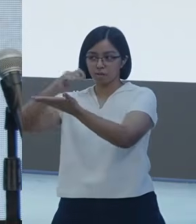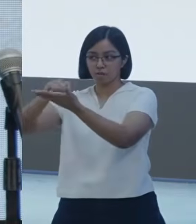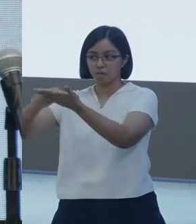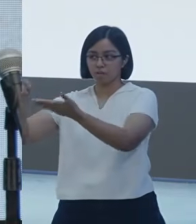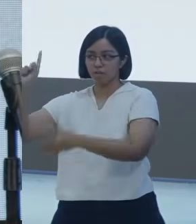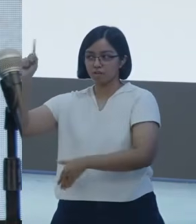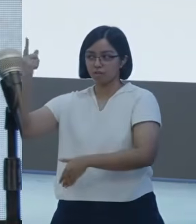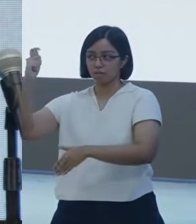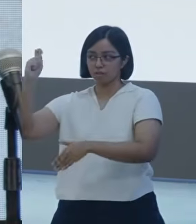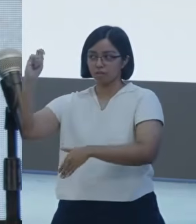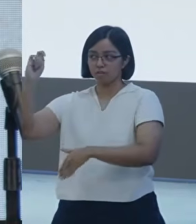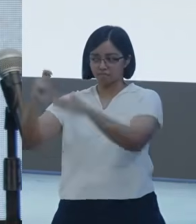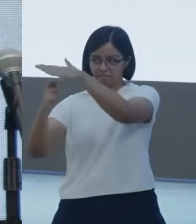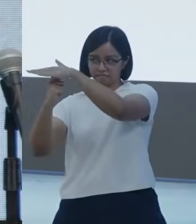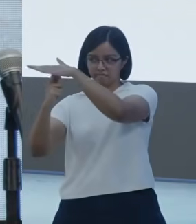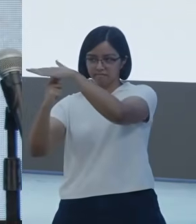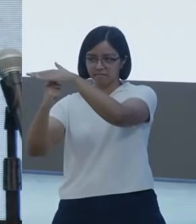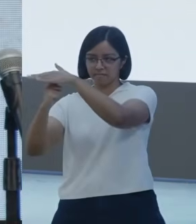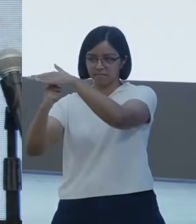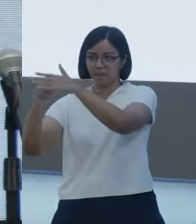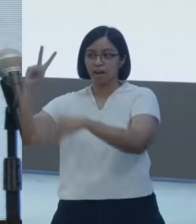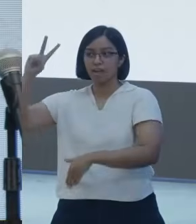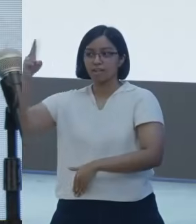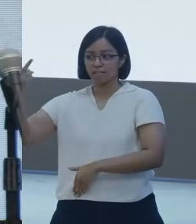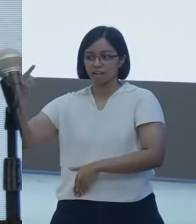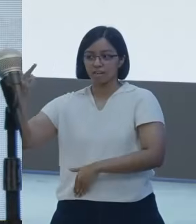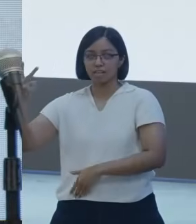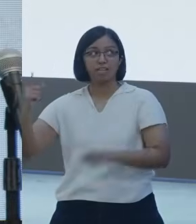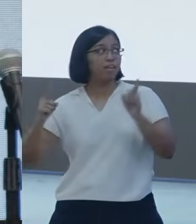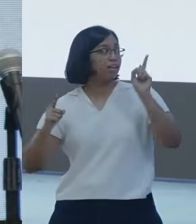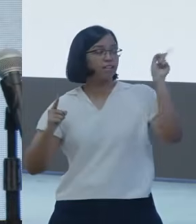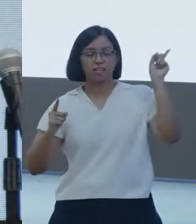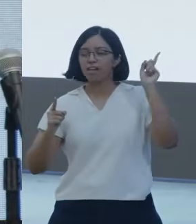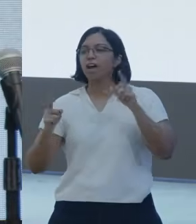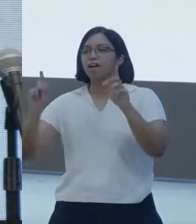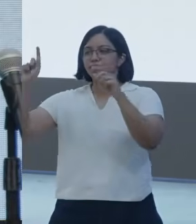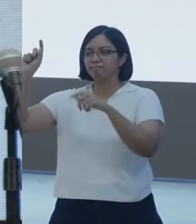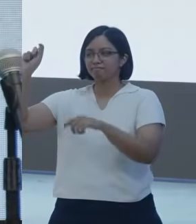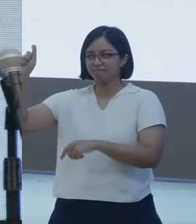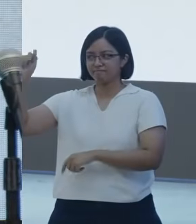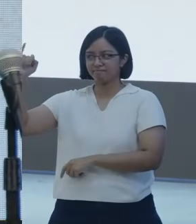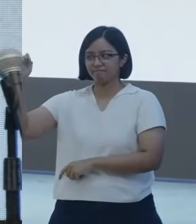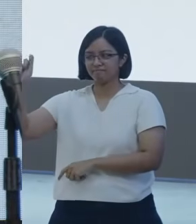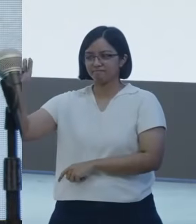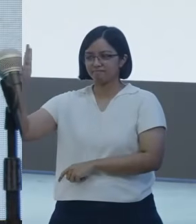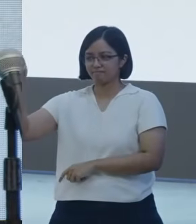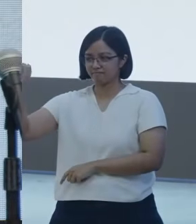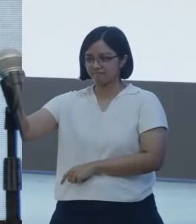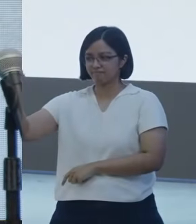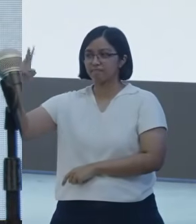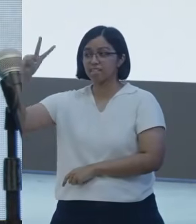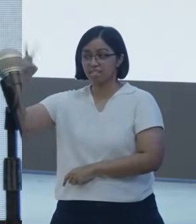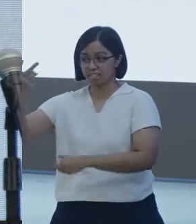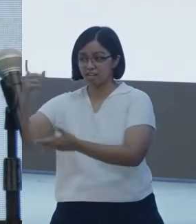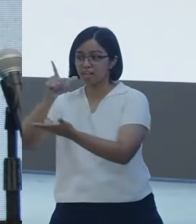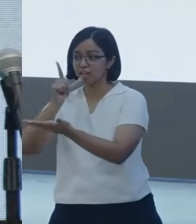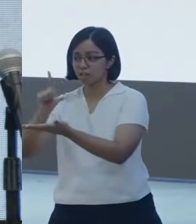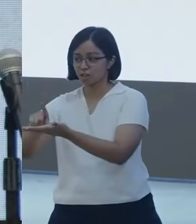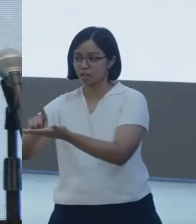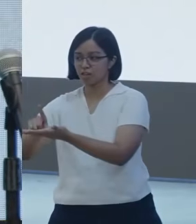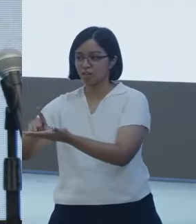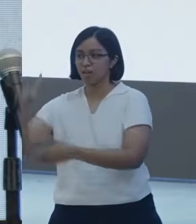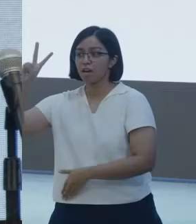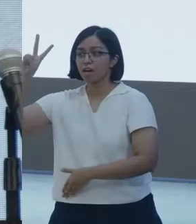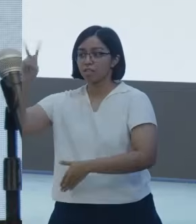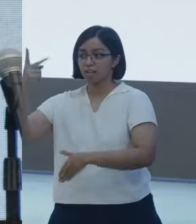Timothy. Tas ang sumunod po doon ay itong Titus. Yung 2 Timothy po ay sinulat